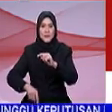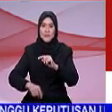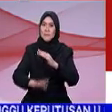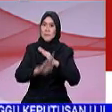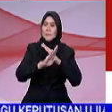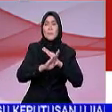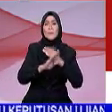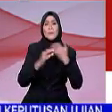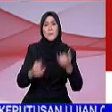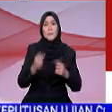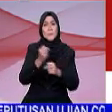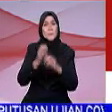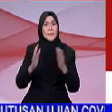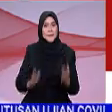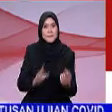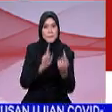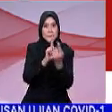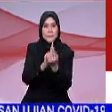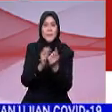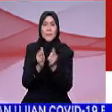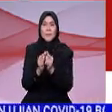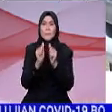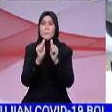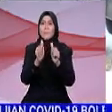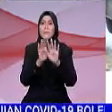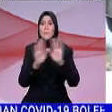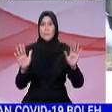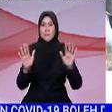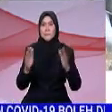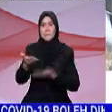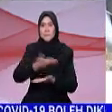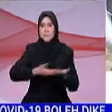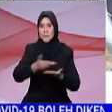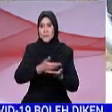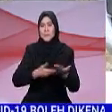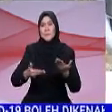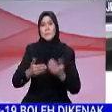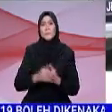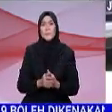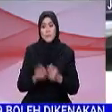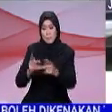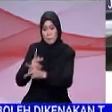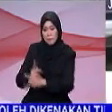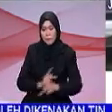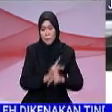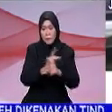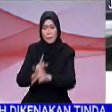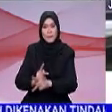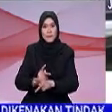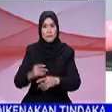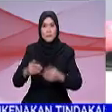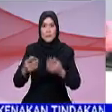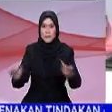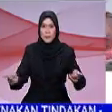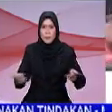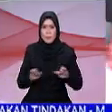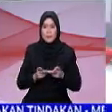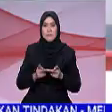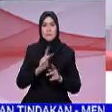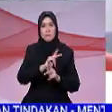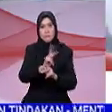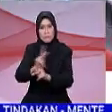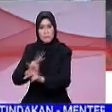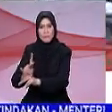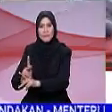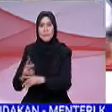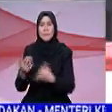Ismail mendekati petugas barisan hadapan di sana. Kawalan terus diperketat di kawasan panas sindiket. Penolong Pegawai